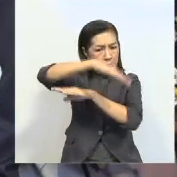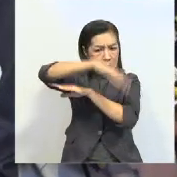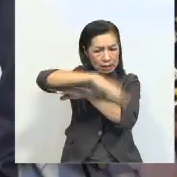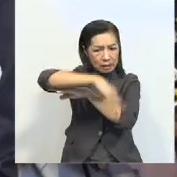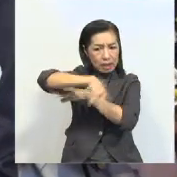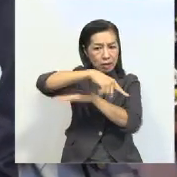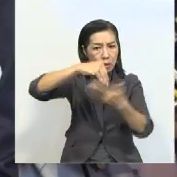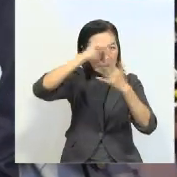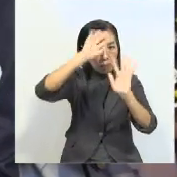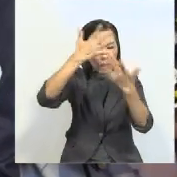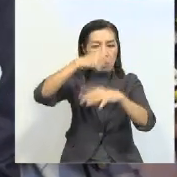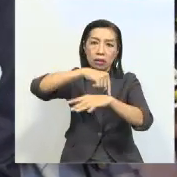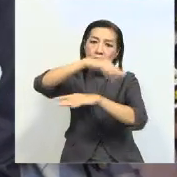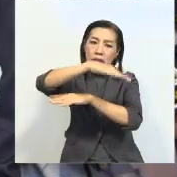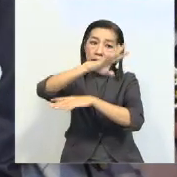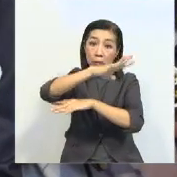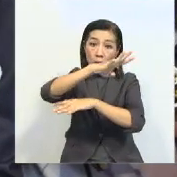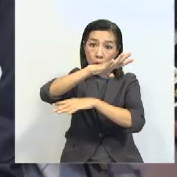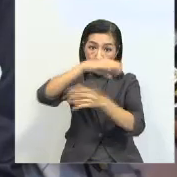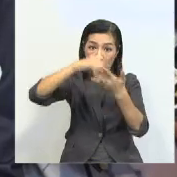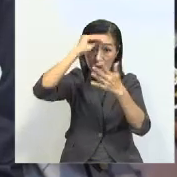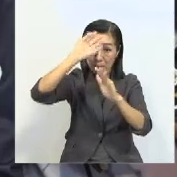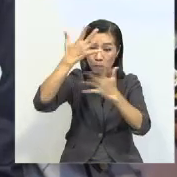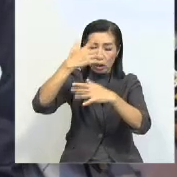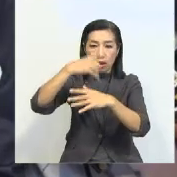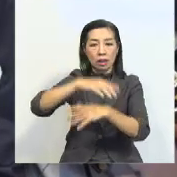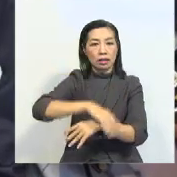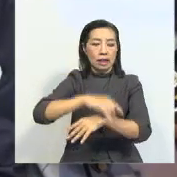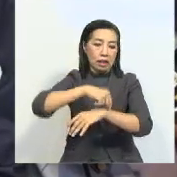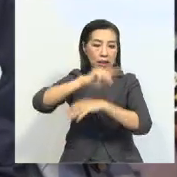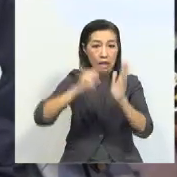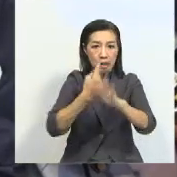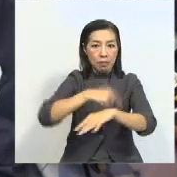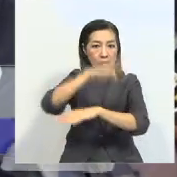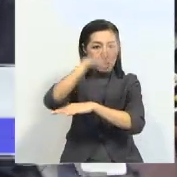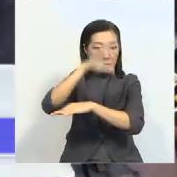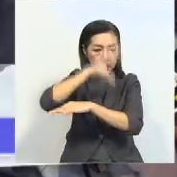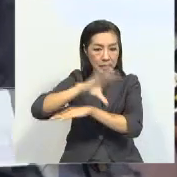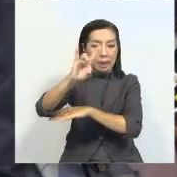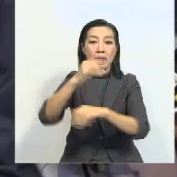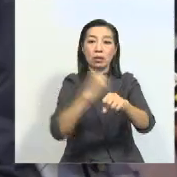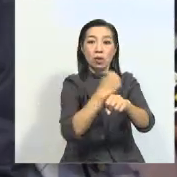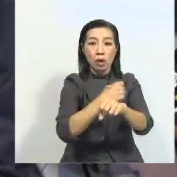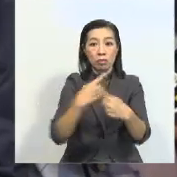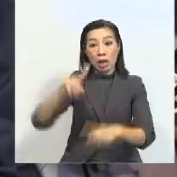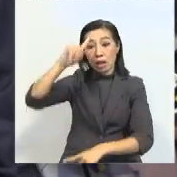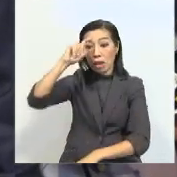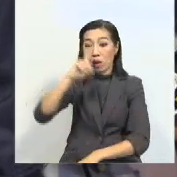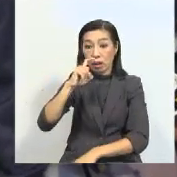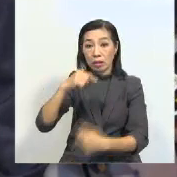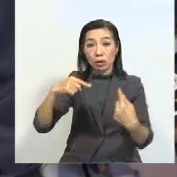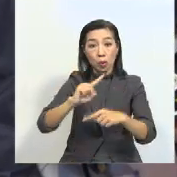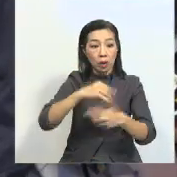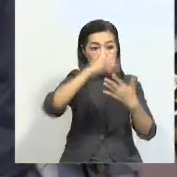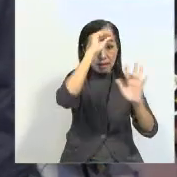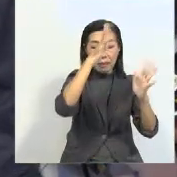ตอนเย็นเลิกเรียน4โมงครับ4โมงถึง2ทุ่มคือวันปกติแต่ถ้าเป็นเสาร์อาทิตย์จะเป็นวันหยุดใช่ไหมครับพว